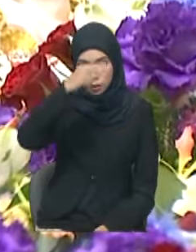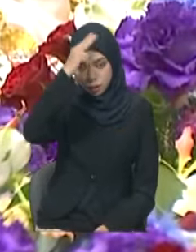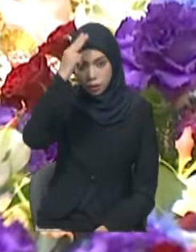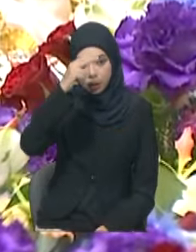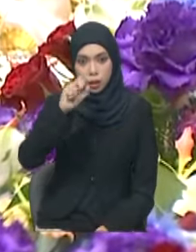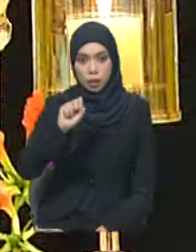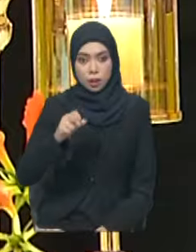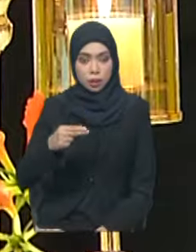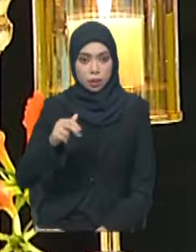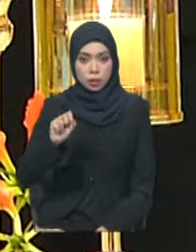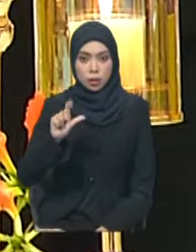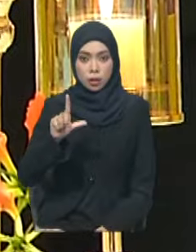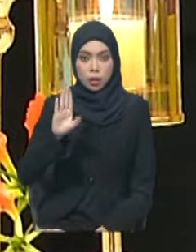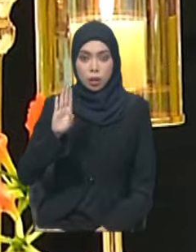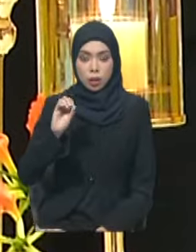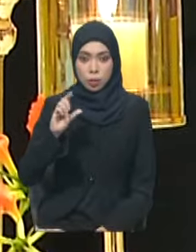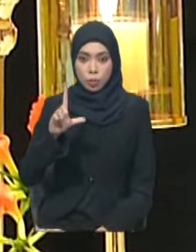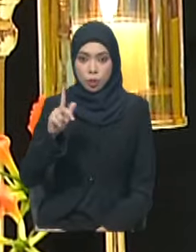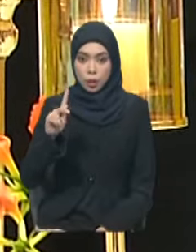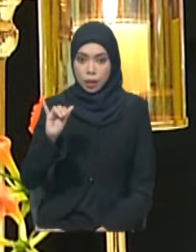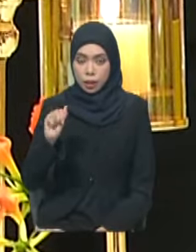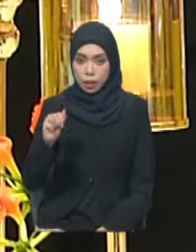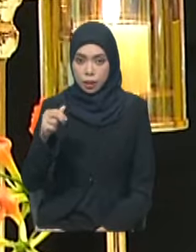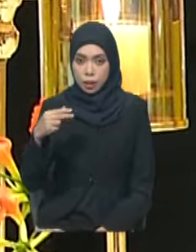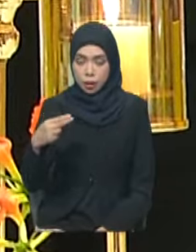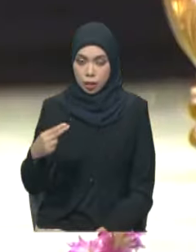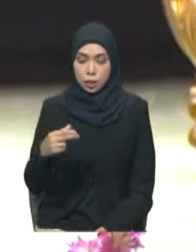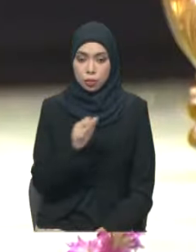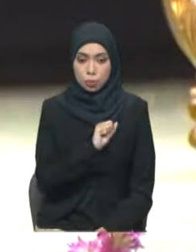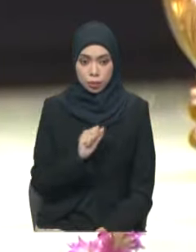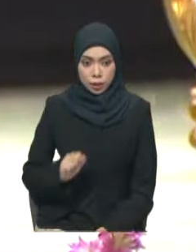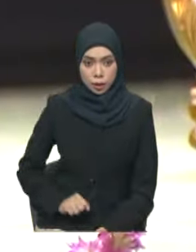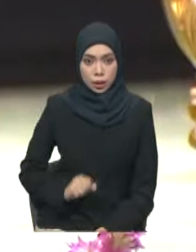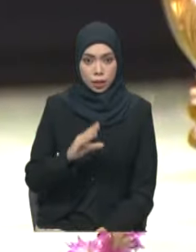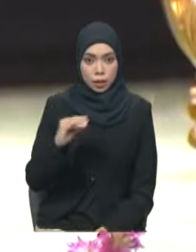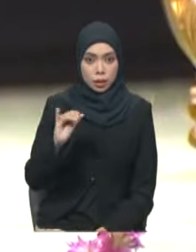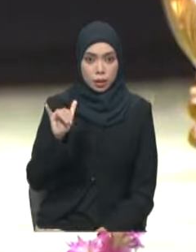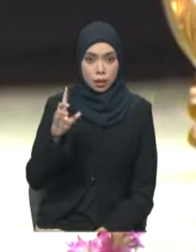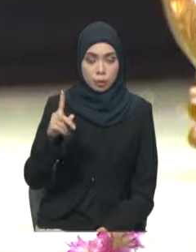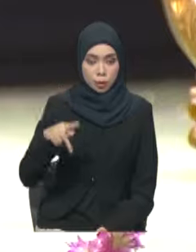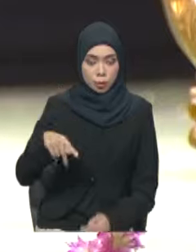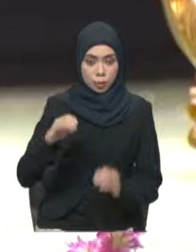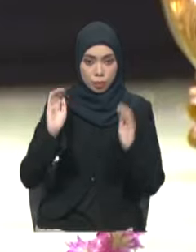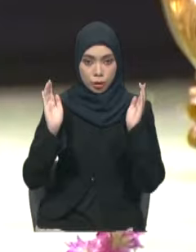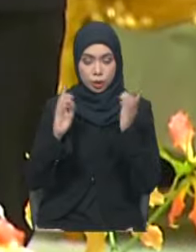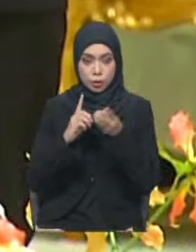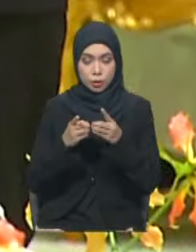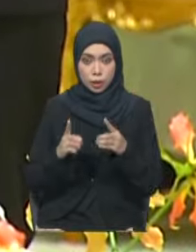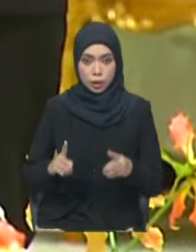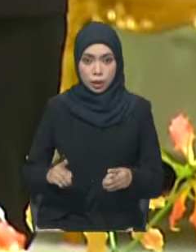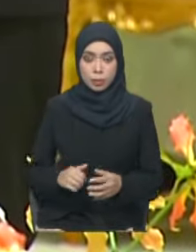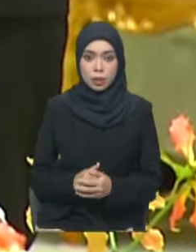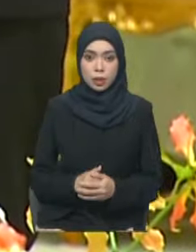Khairi Wad-Din, Sultan dan Yang Dipertuan Negara Brunei Darussalam, wa ke bawah Duli Yang Maha